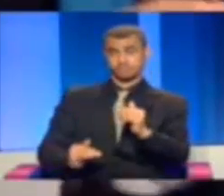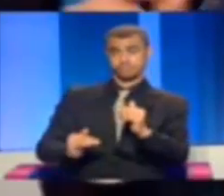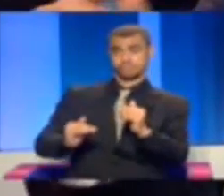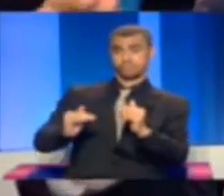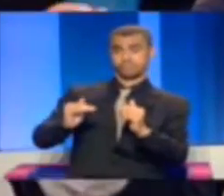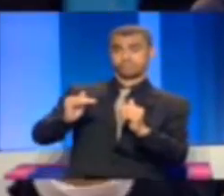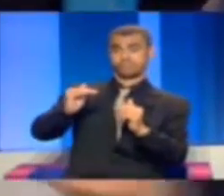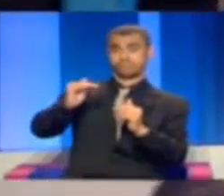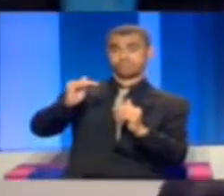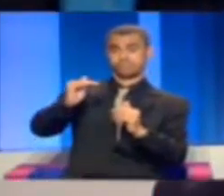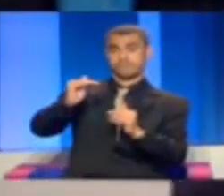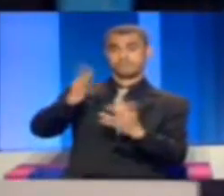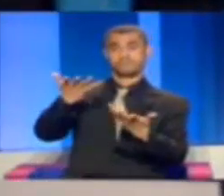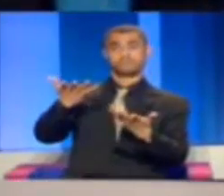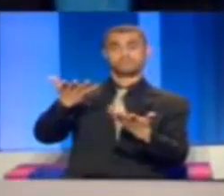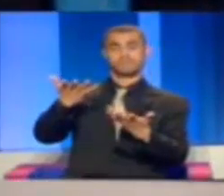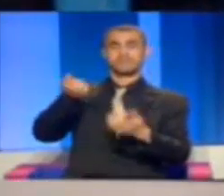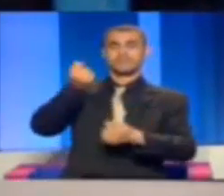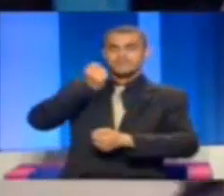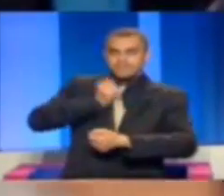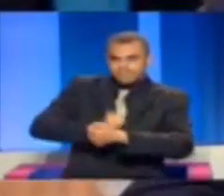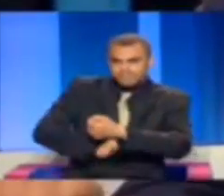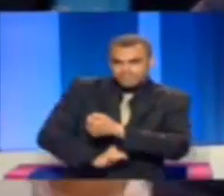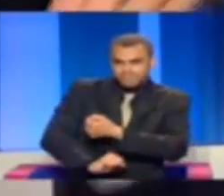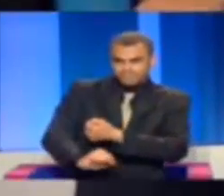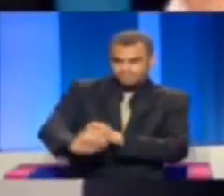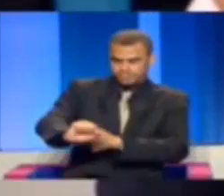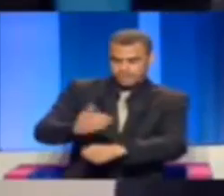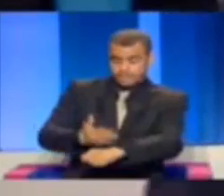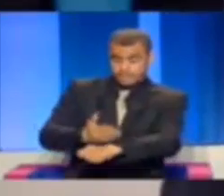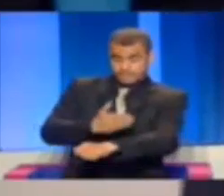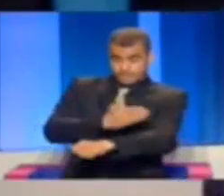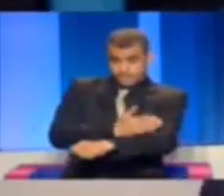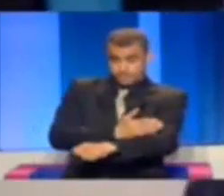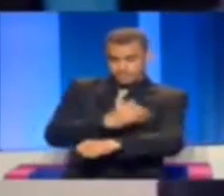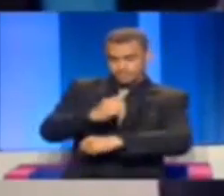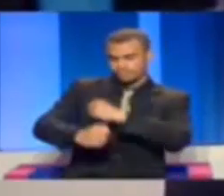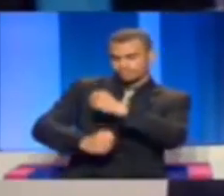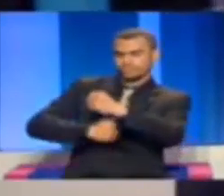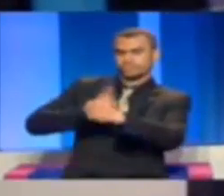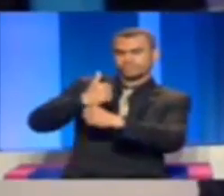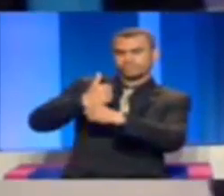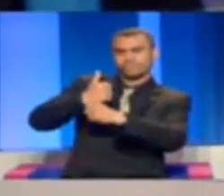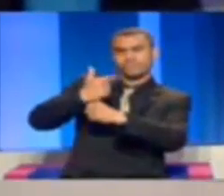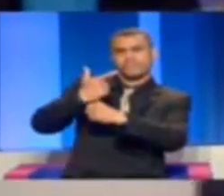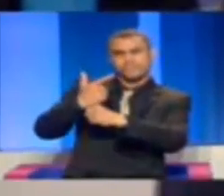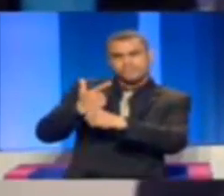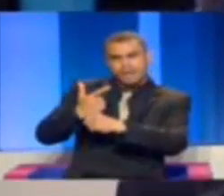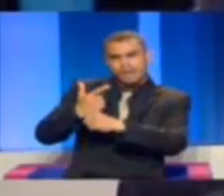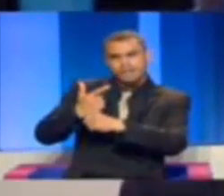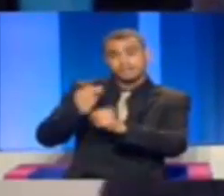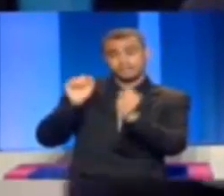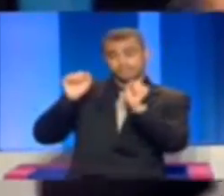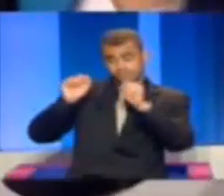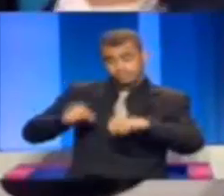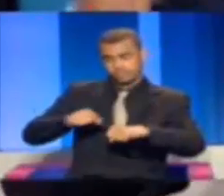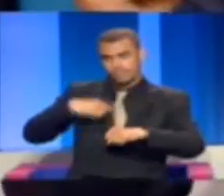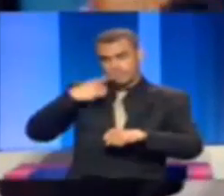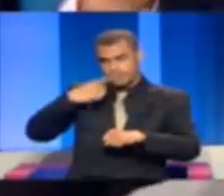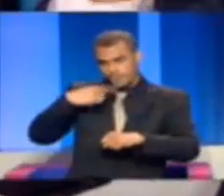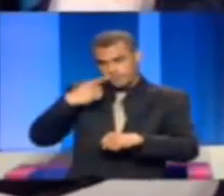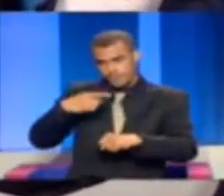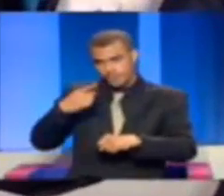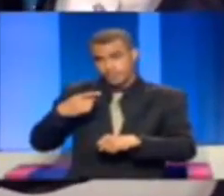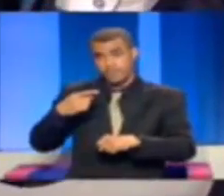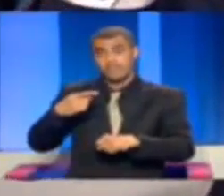الطفل كان صمام خلقي قبل من جوج سنوات، قبل من تعلم اللغة سنتين ثلاث سنوات.